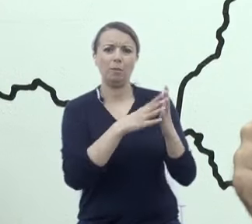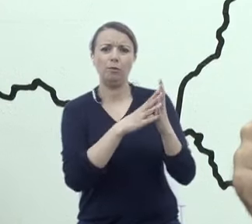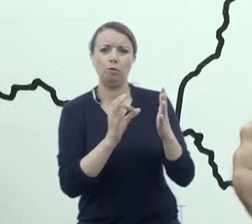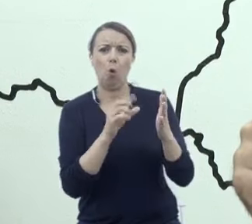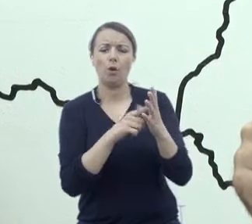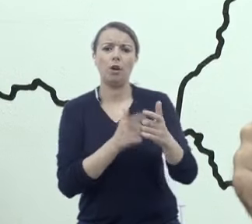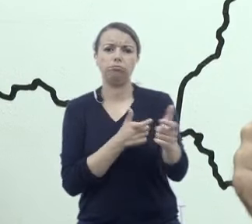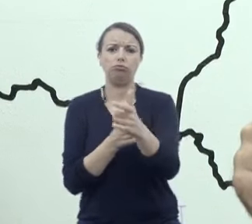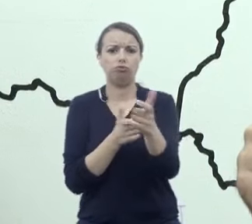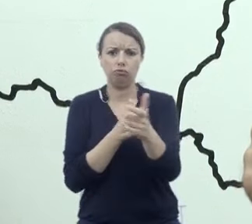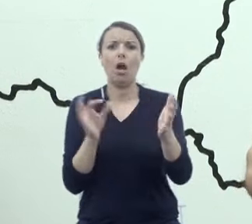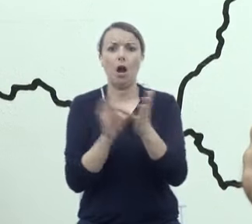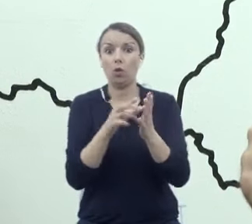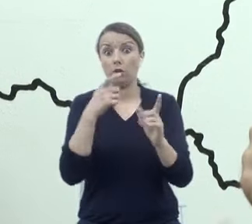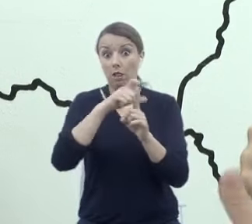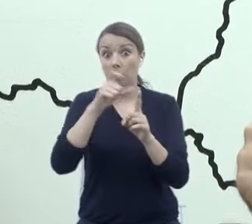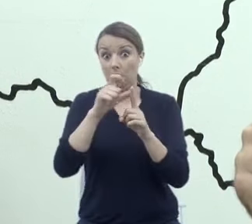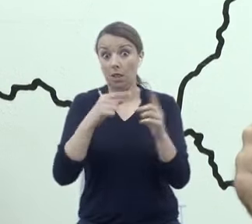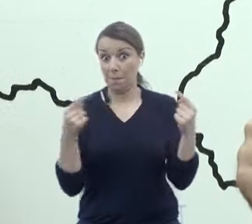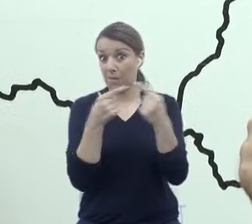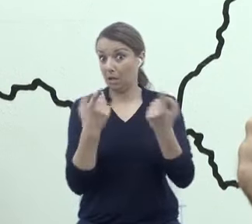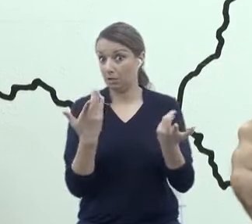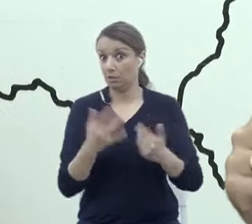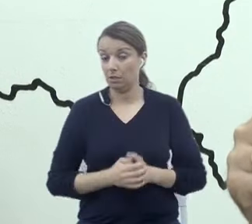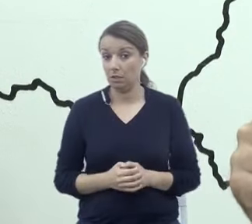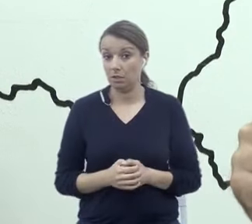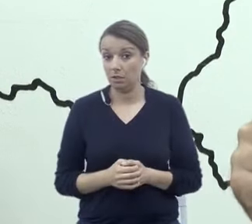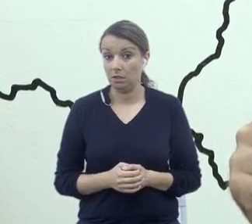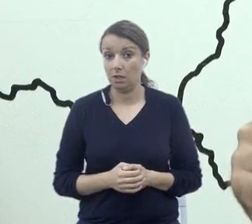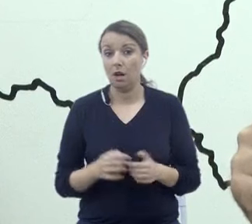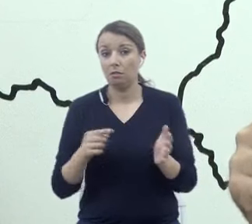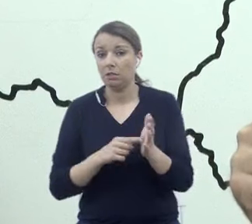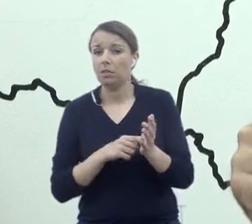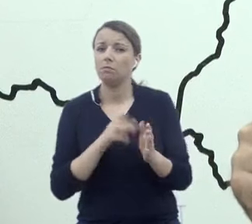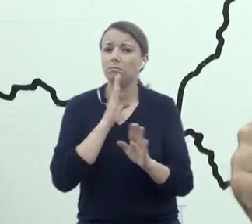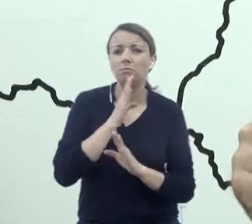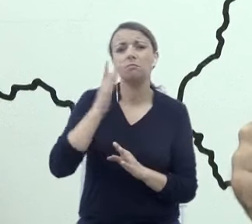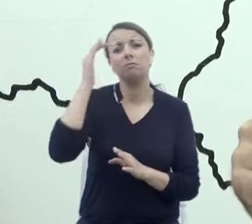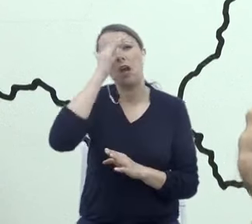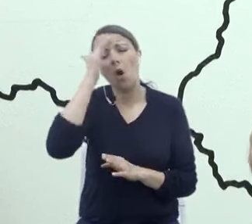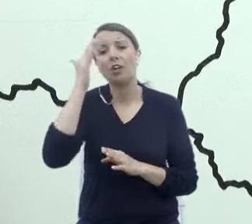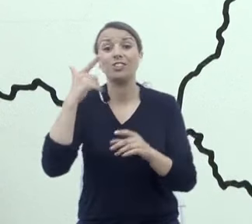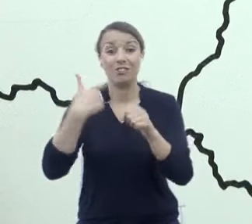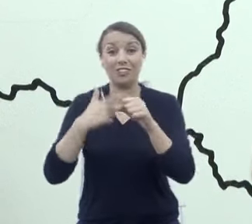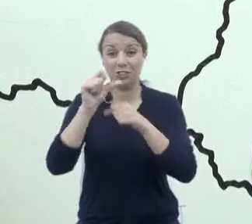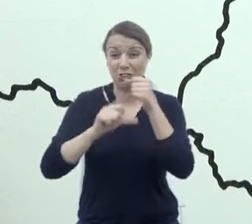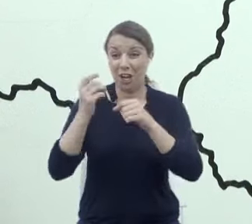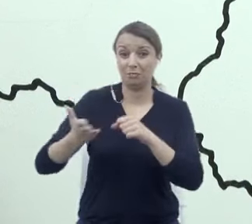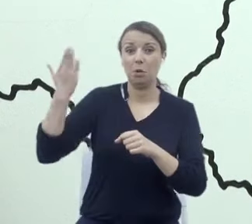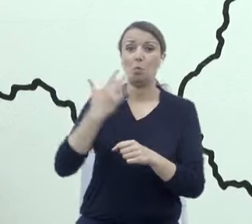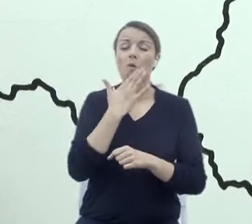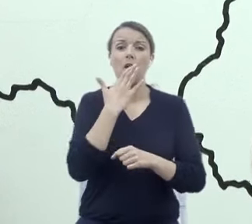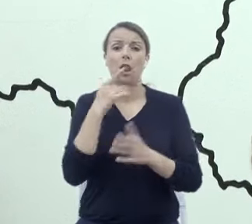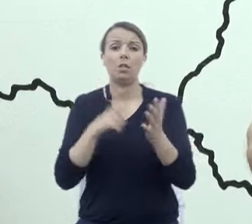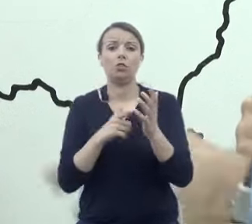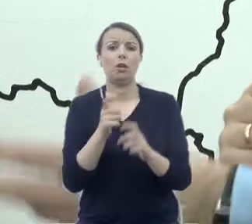wykorzystywano tę amunicję. W związku z tym ta teza sprzed 20 lat, że broń maszynowa nie mogła być